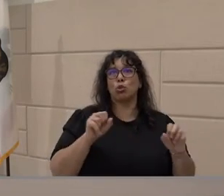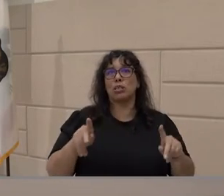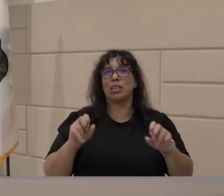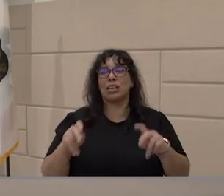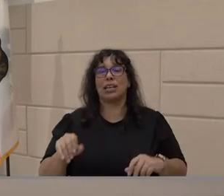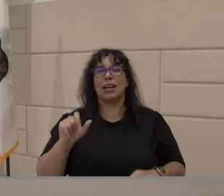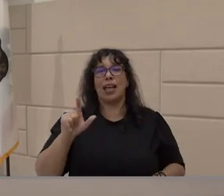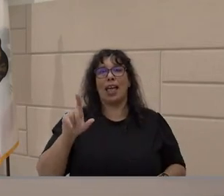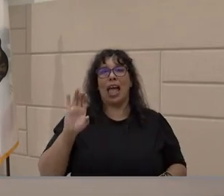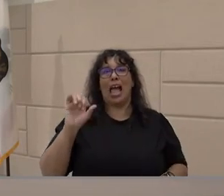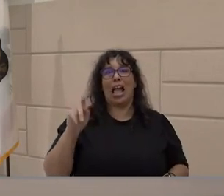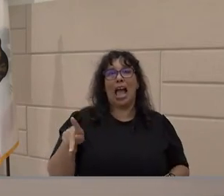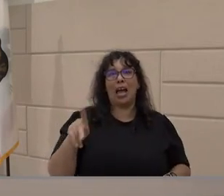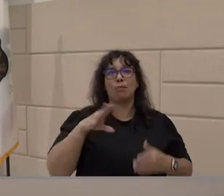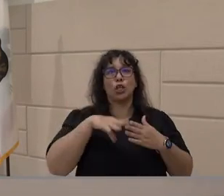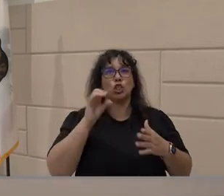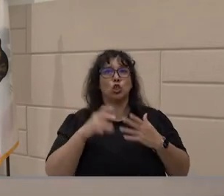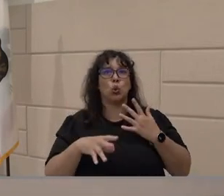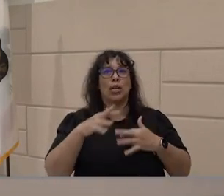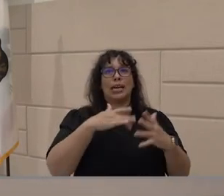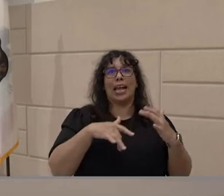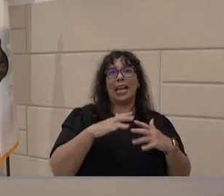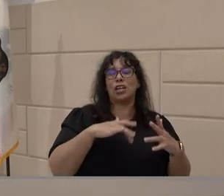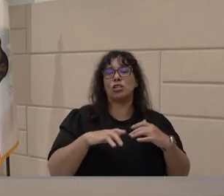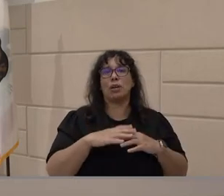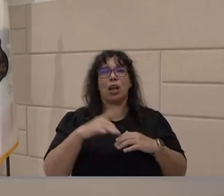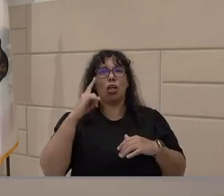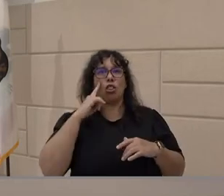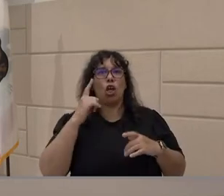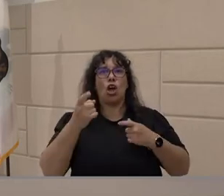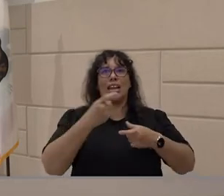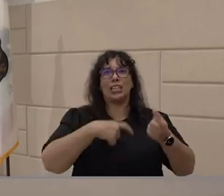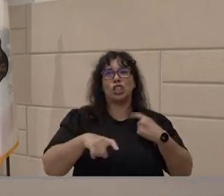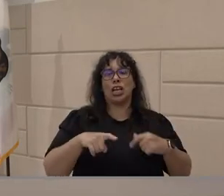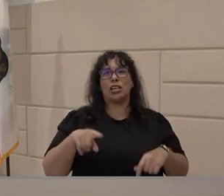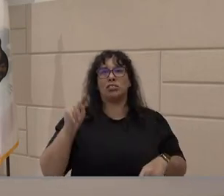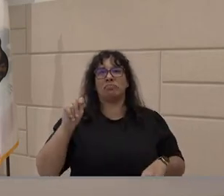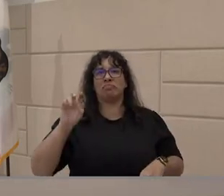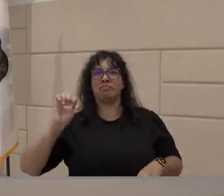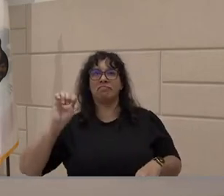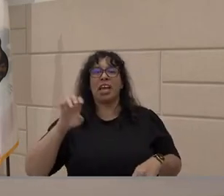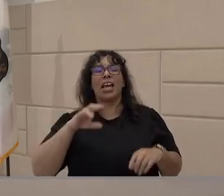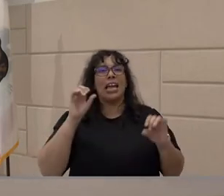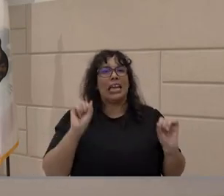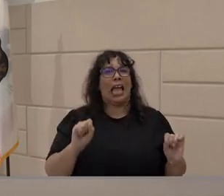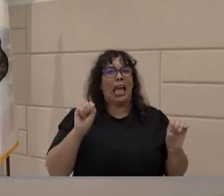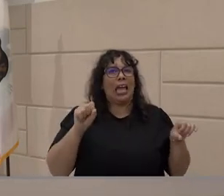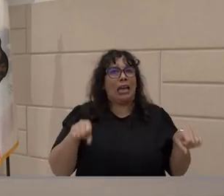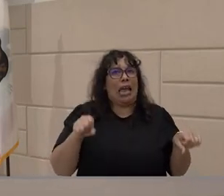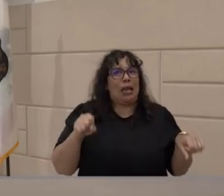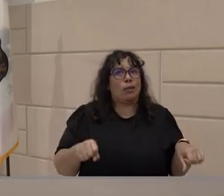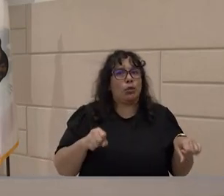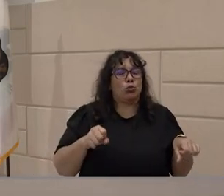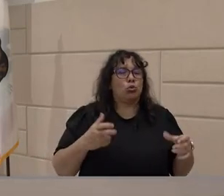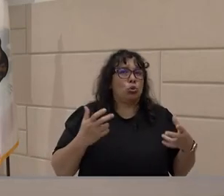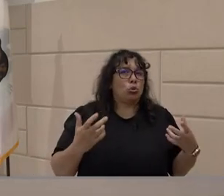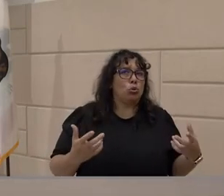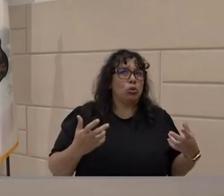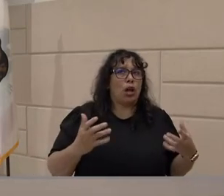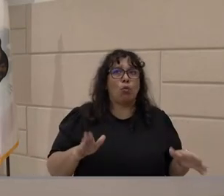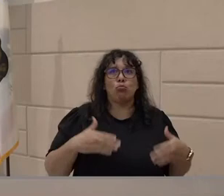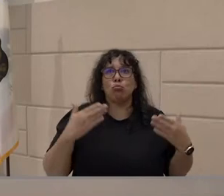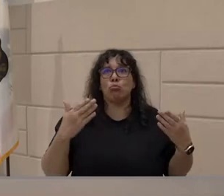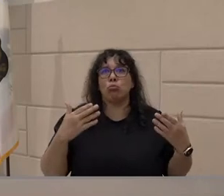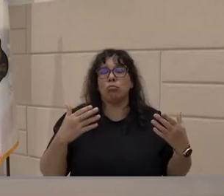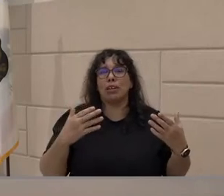ตัวตัวสนับปอร์มินการแต่ชิมาอันปีเอลแคบเตะตรงอัมพีตำแหน่งตำแหน่งจะมวยซะอัมพีมาเตะเซม